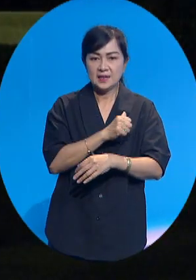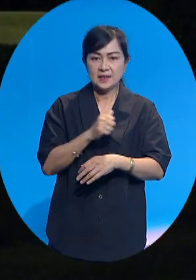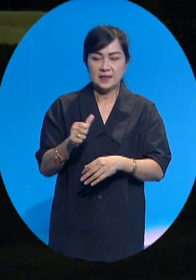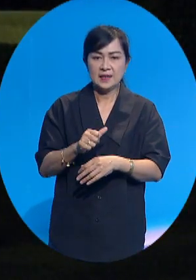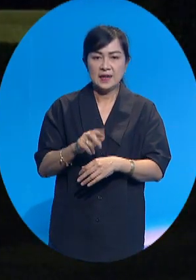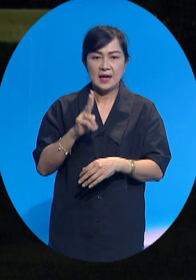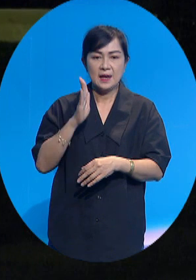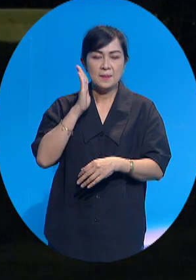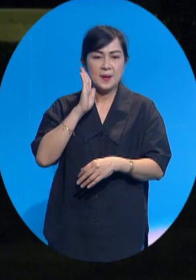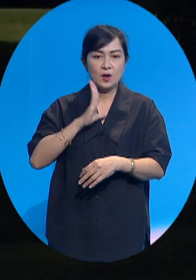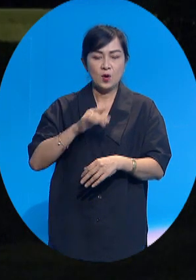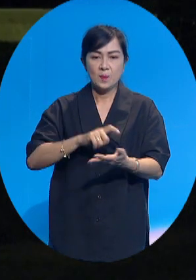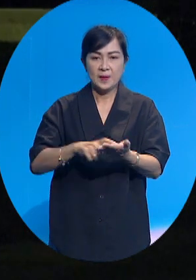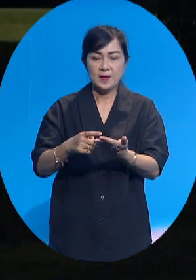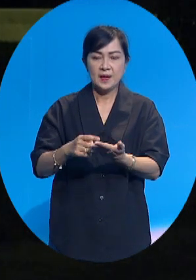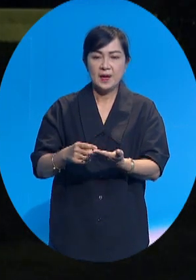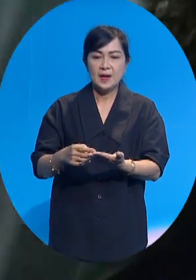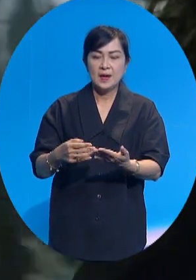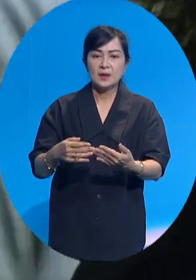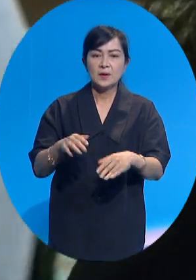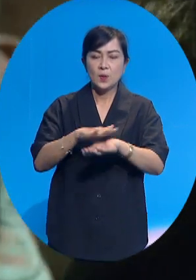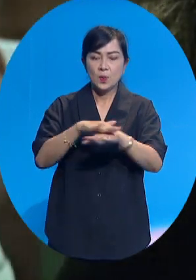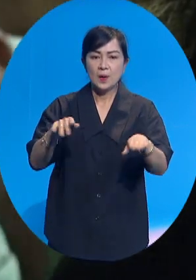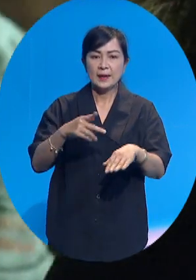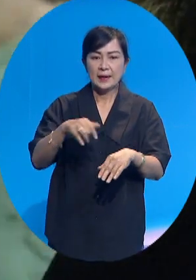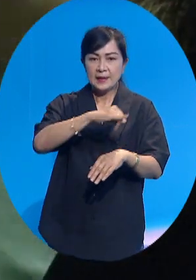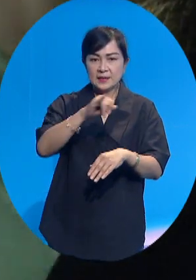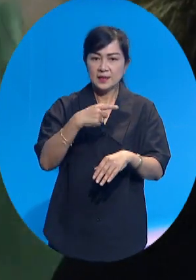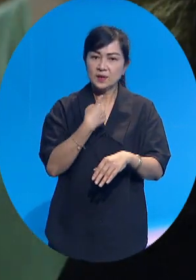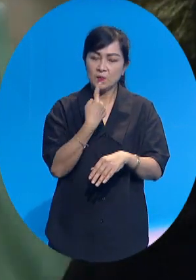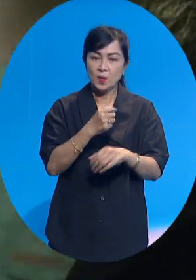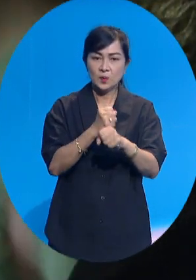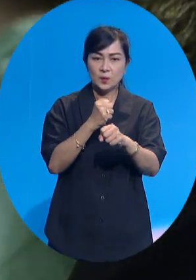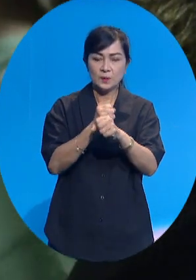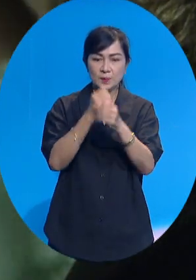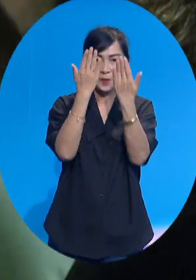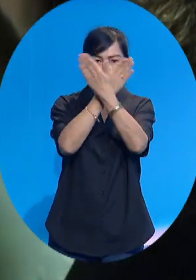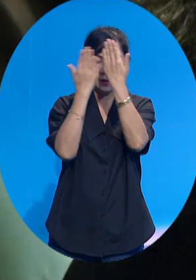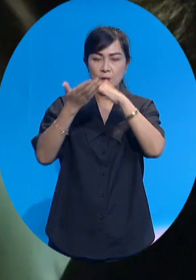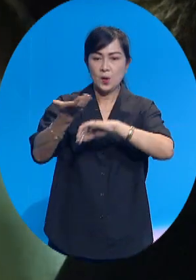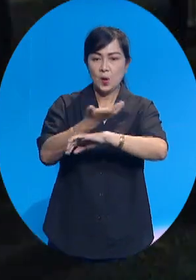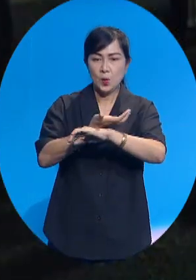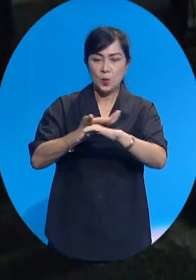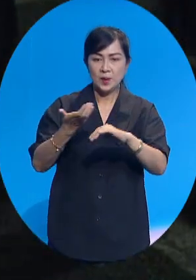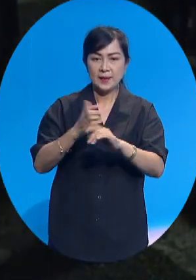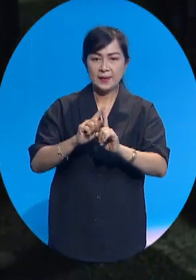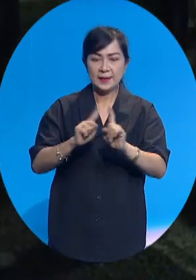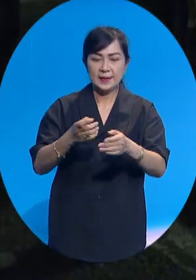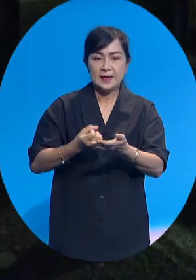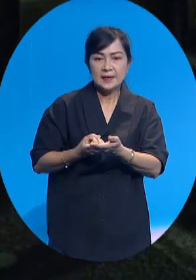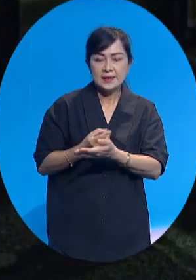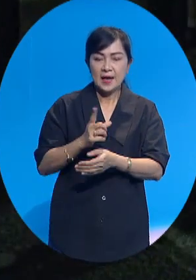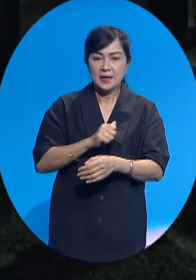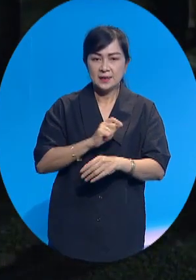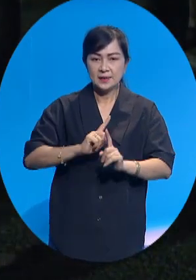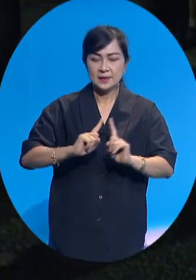hai mẹ con người Mỹ để đáp lại những nỗi lực hòa giải của Qatar và tuyên bố đang làm việc với đại diện các nước Qatar và Ai Cập để thả các con tin